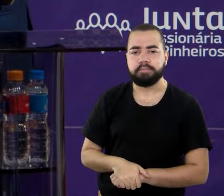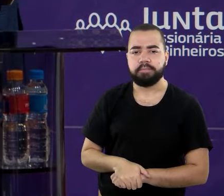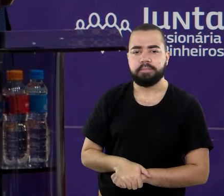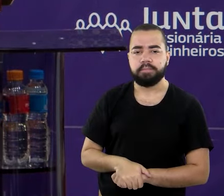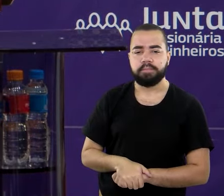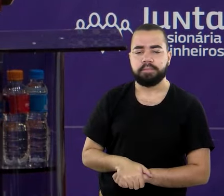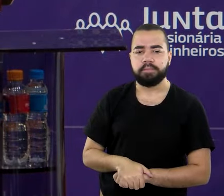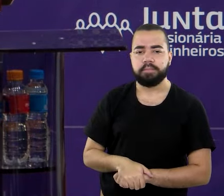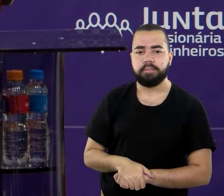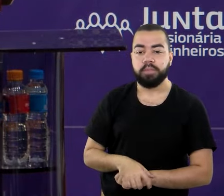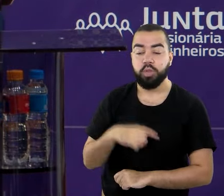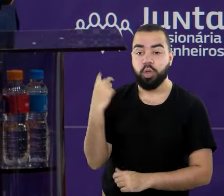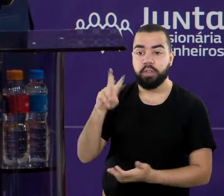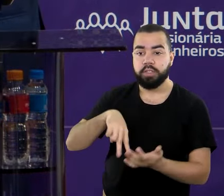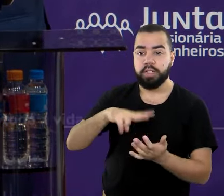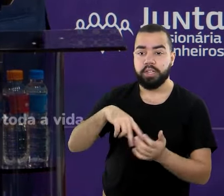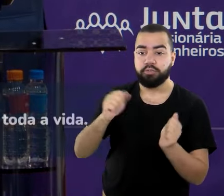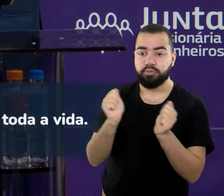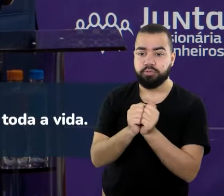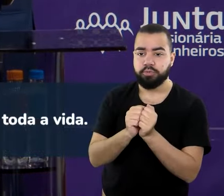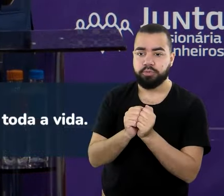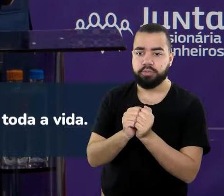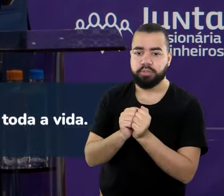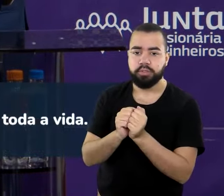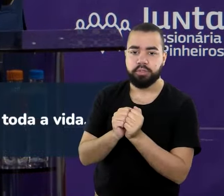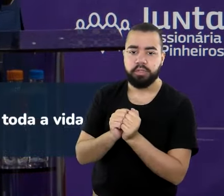같이 읽겠습니다. Leamos todo mundo junto.